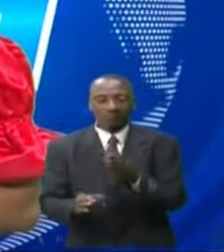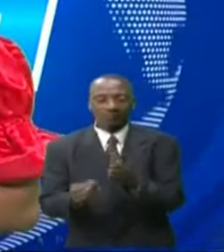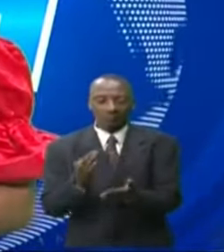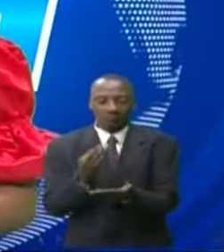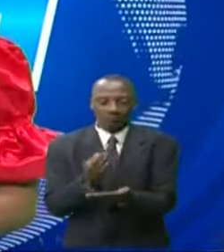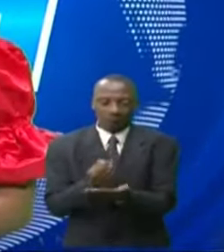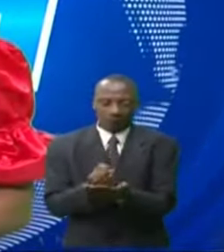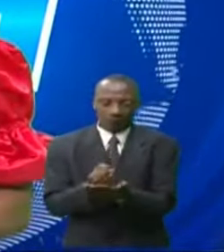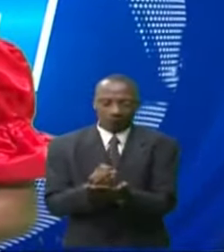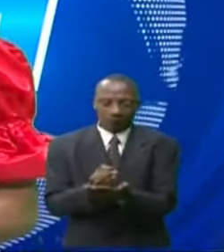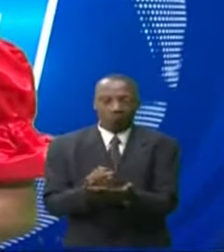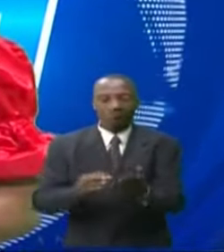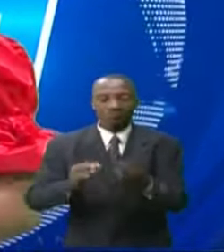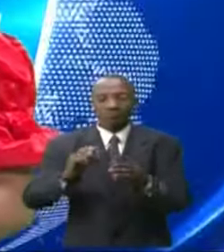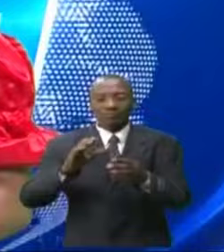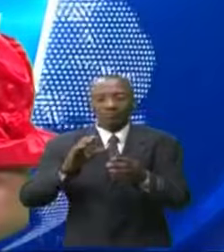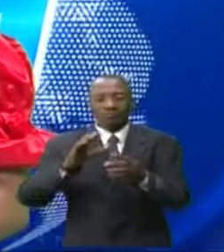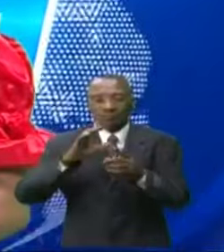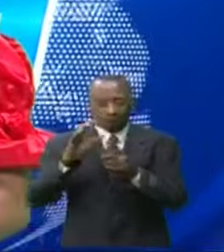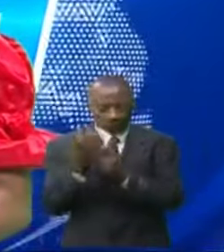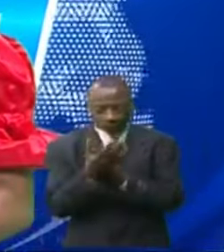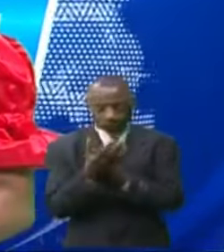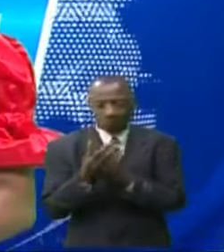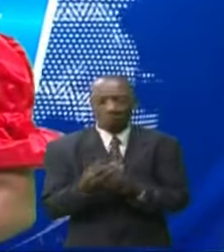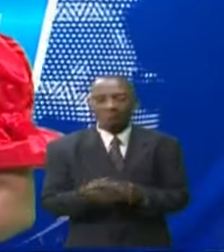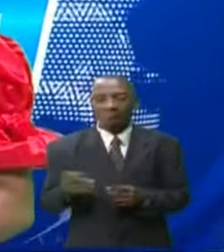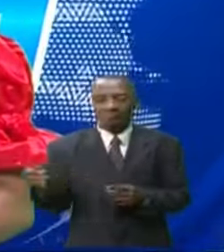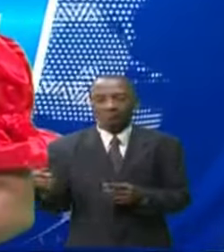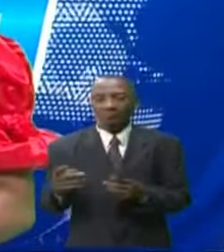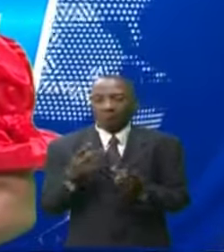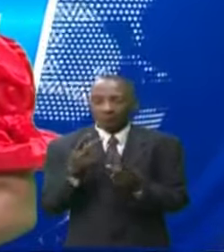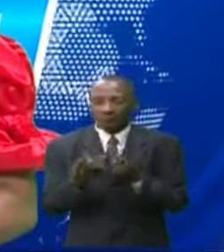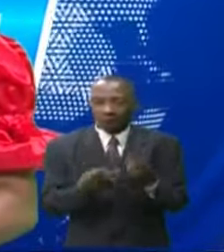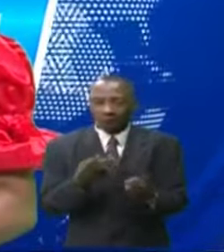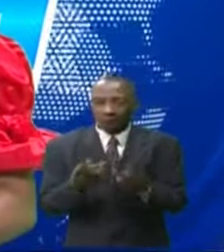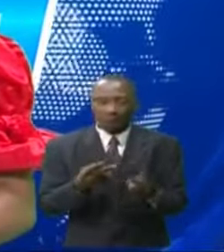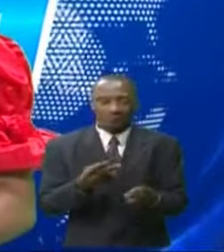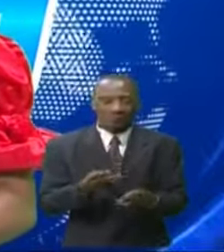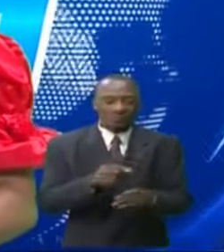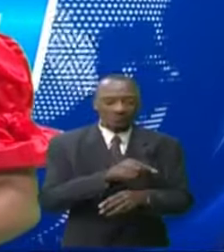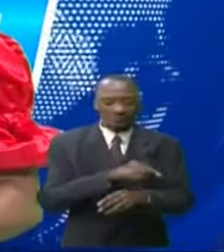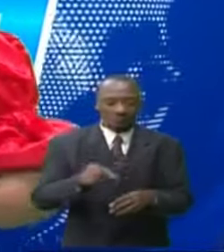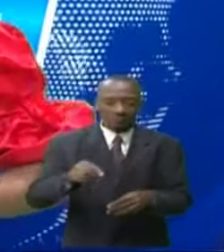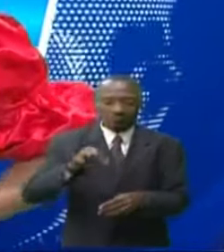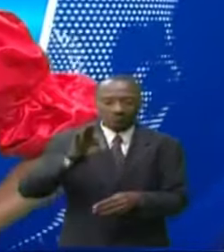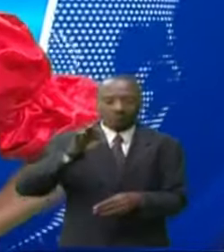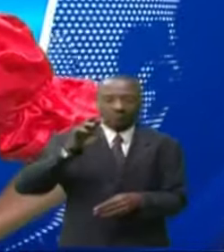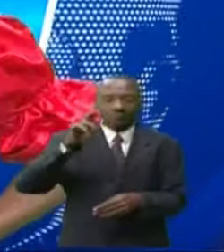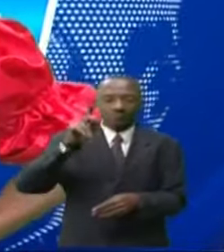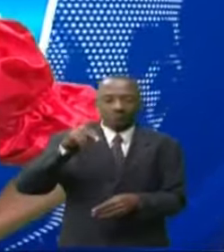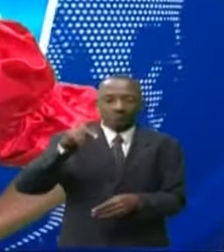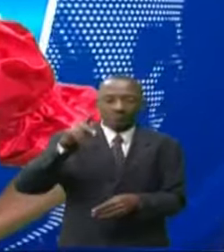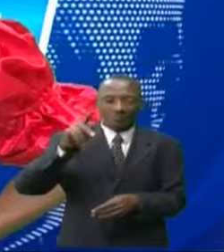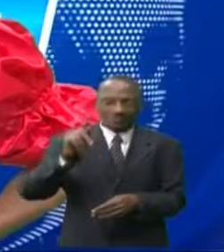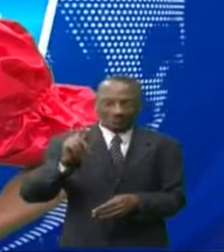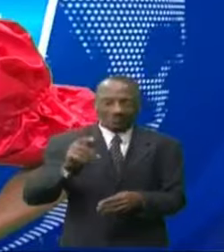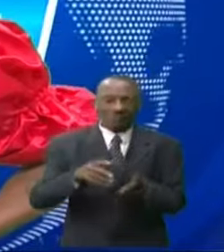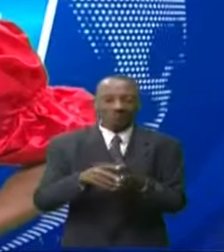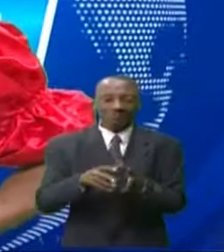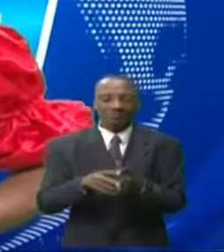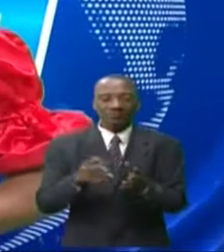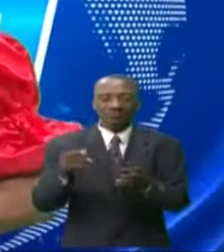d'itinérance aux installations de la direction générale de FPC accompagné du directeur général